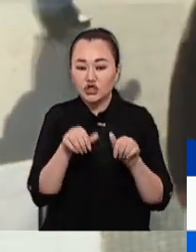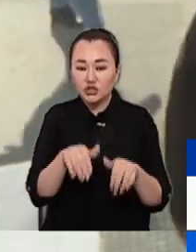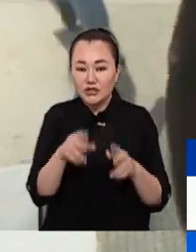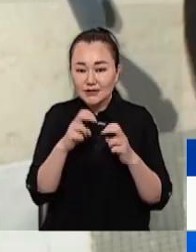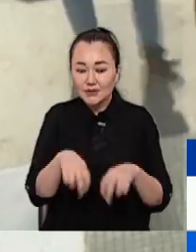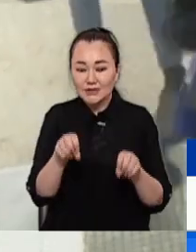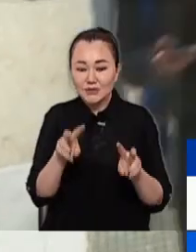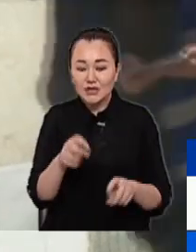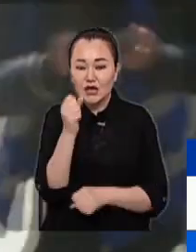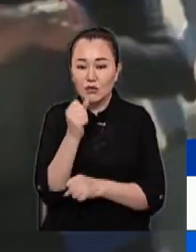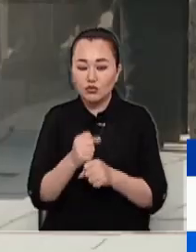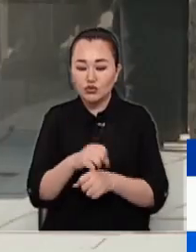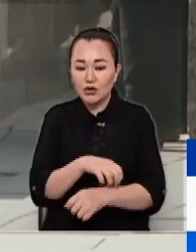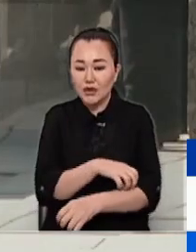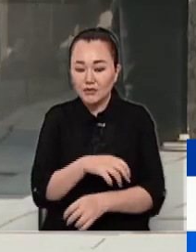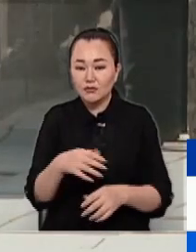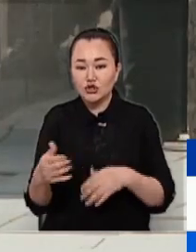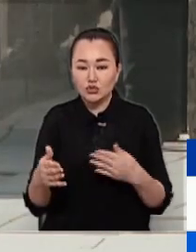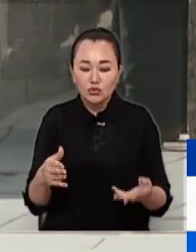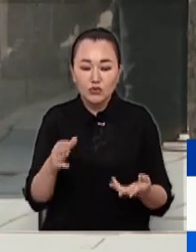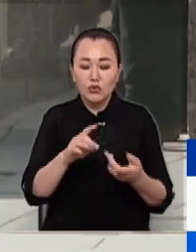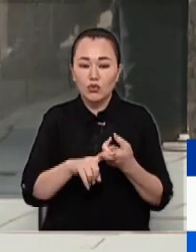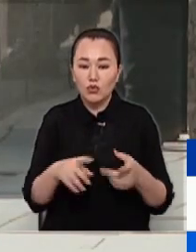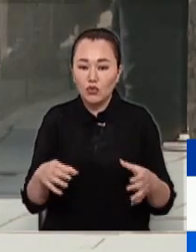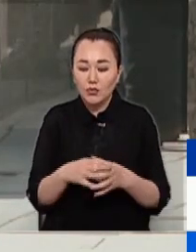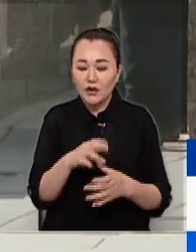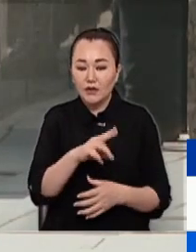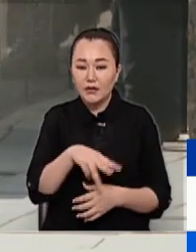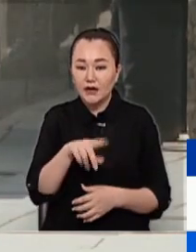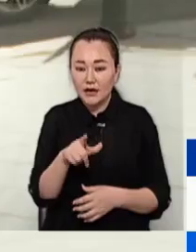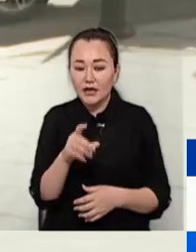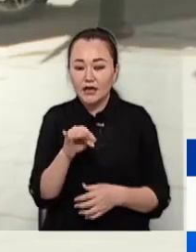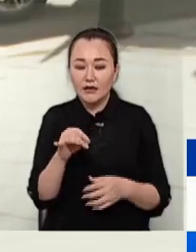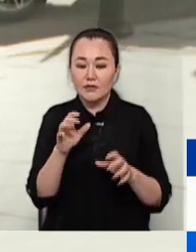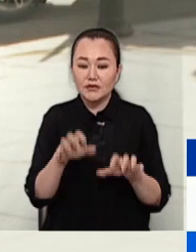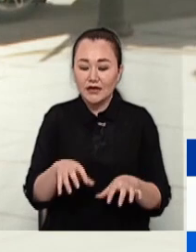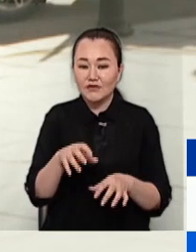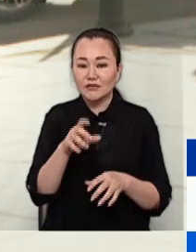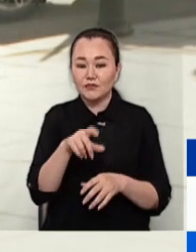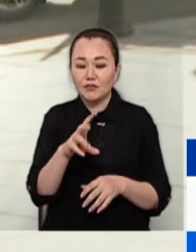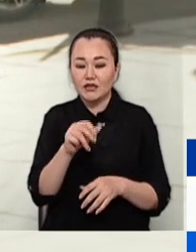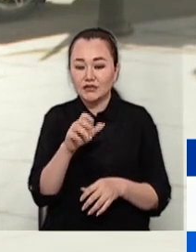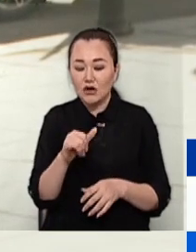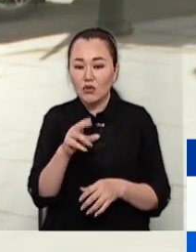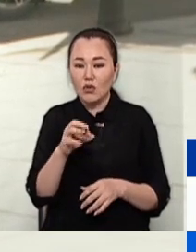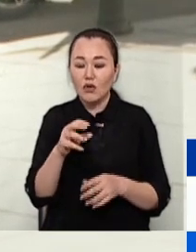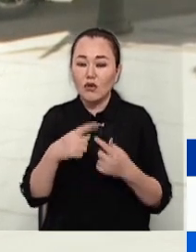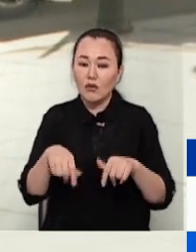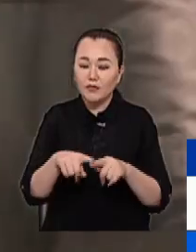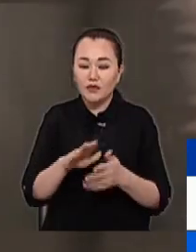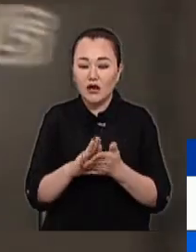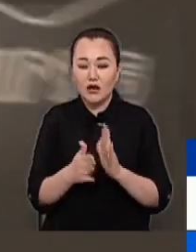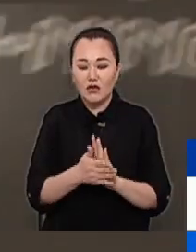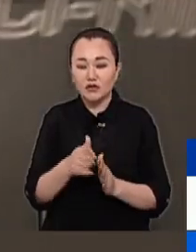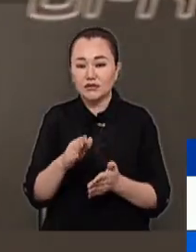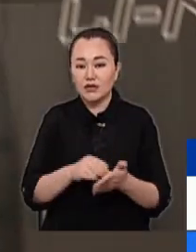в специальной рабочей комиссии. Между контактной группой КМГ и представителями «Бирали Мангистау Компани» заключена